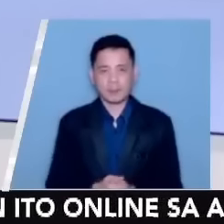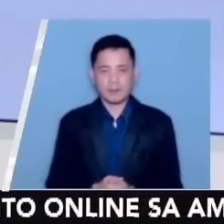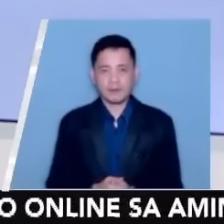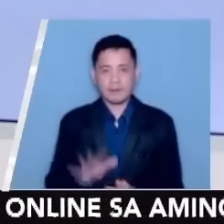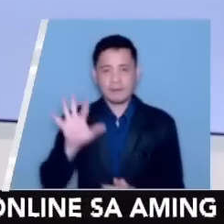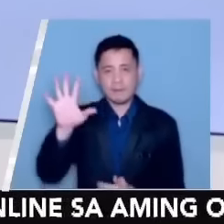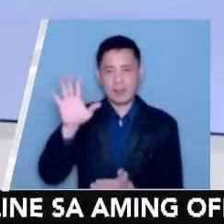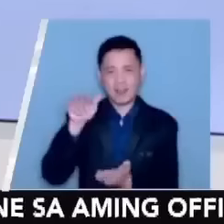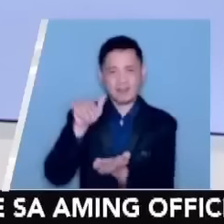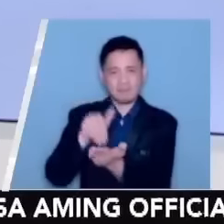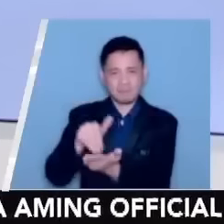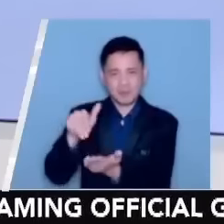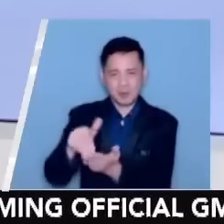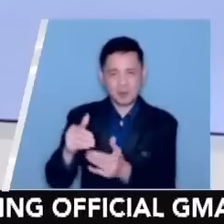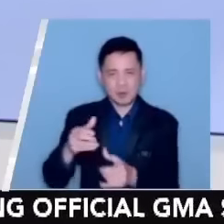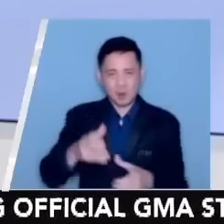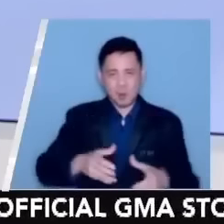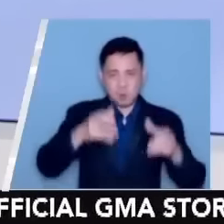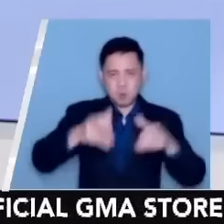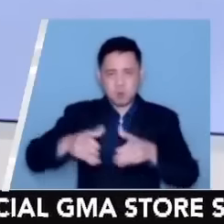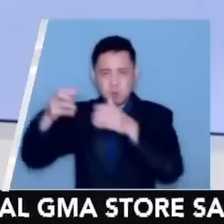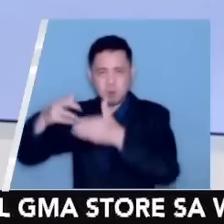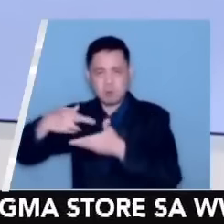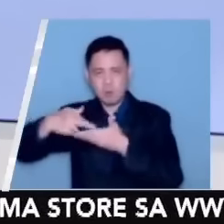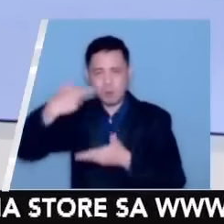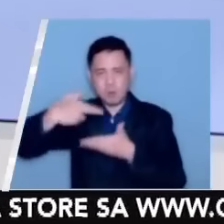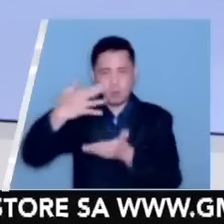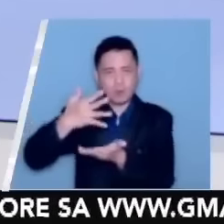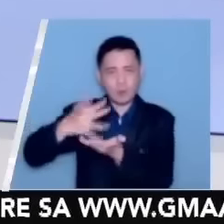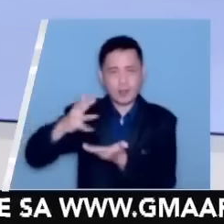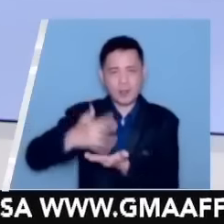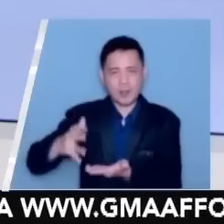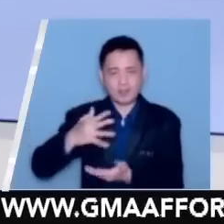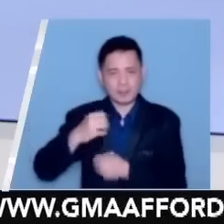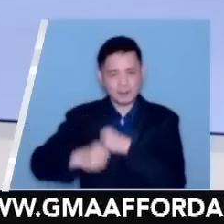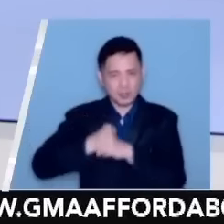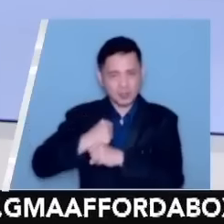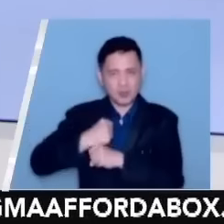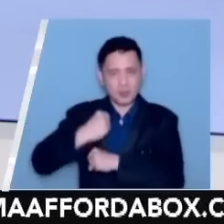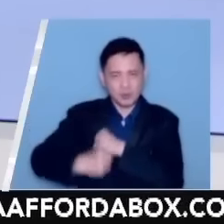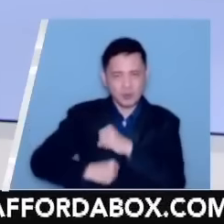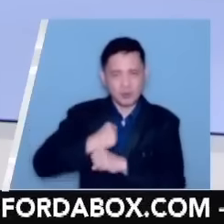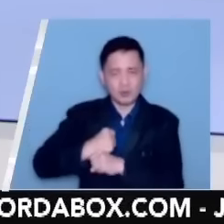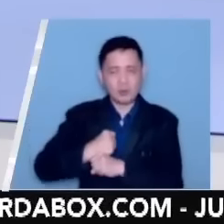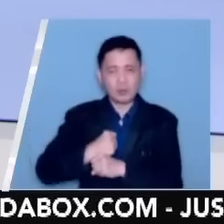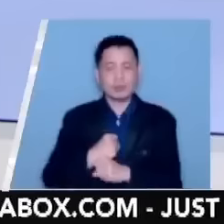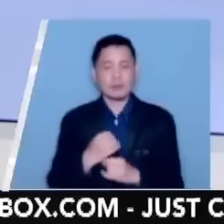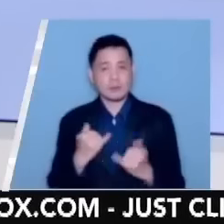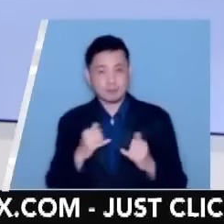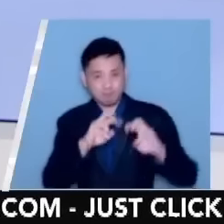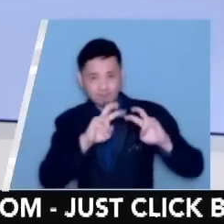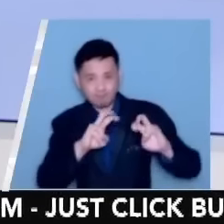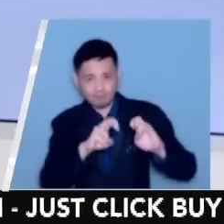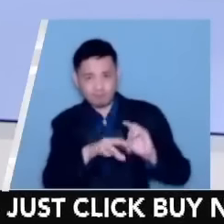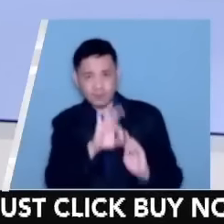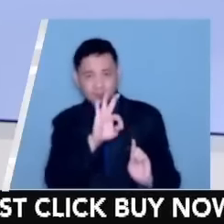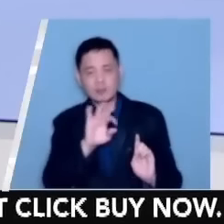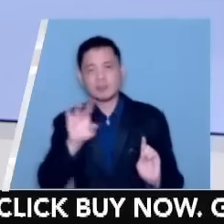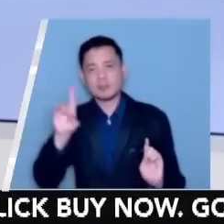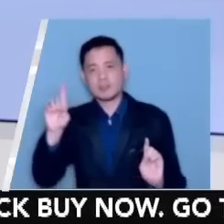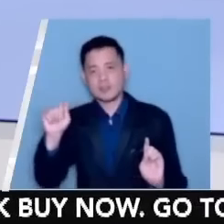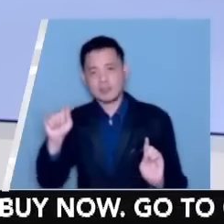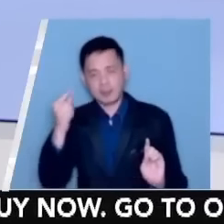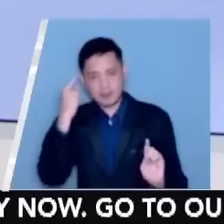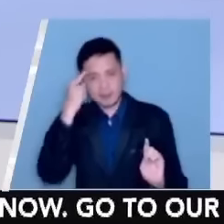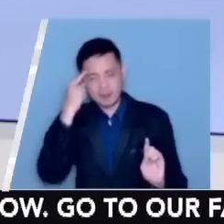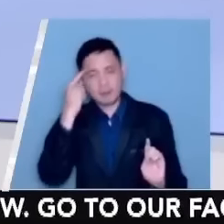buong bansa ang nasasayang kada taon ayon sa isang pag-aaral. Kaya ang Department of Agriculture isinusulong ang pagbibenta ng half rice